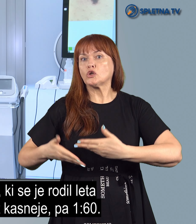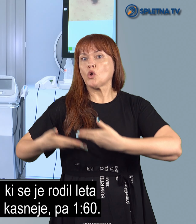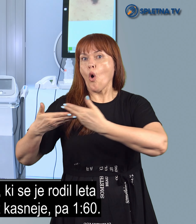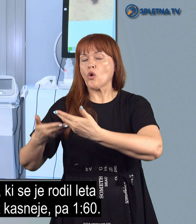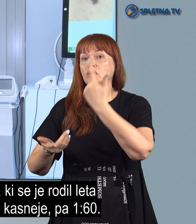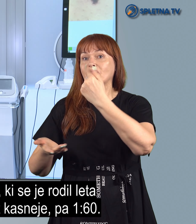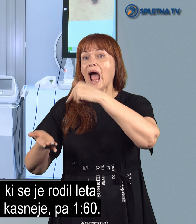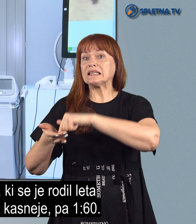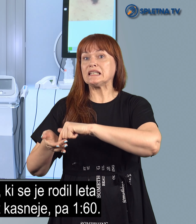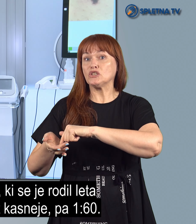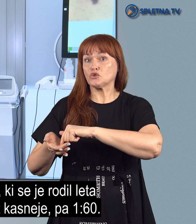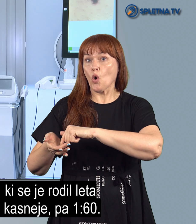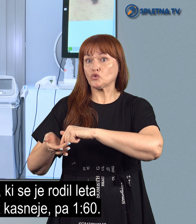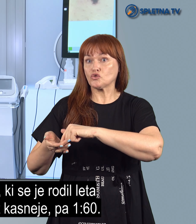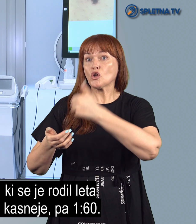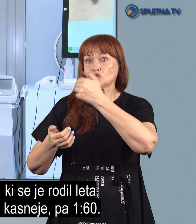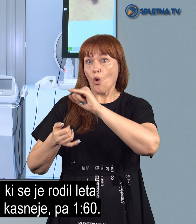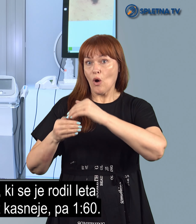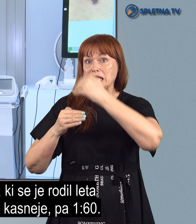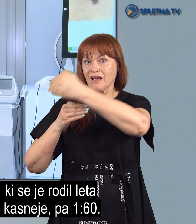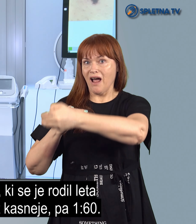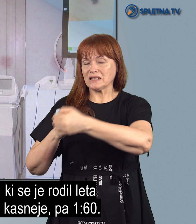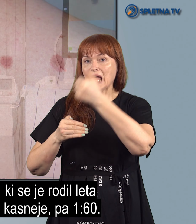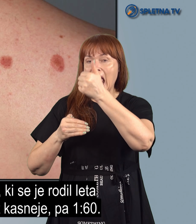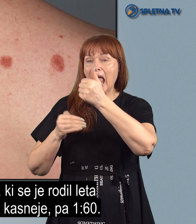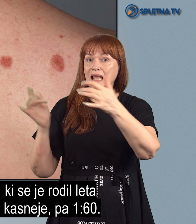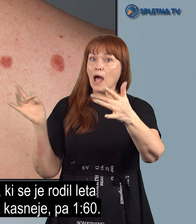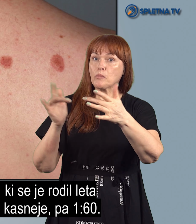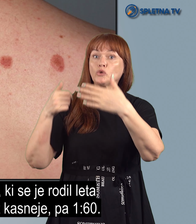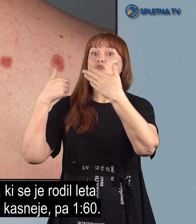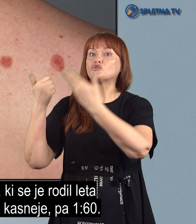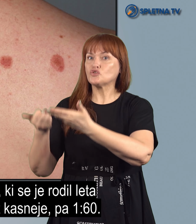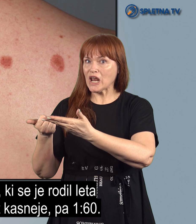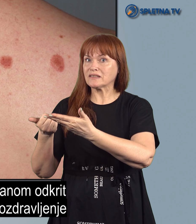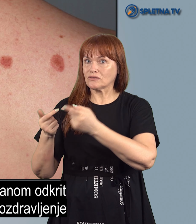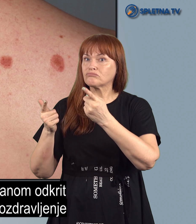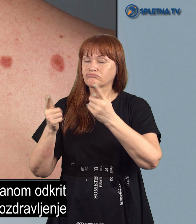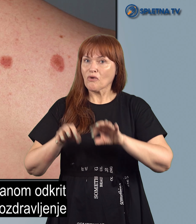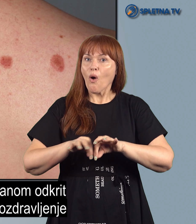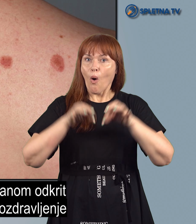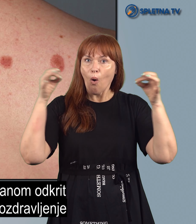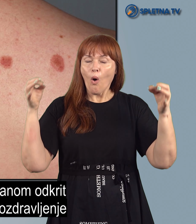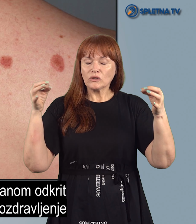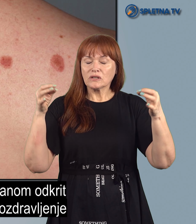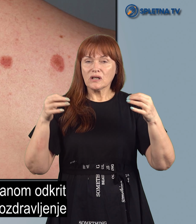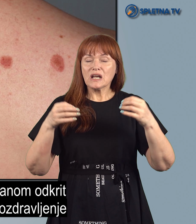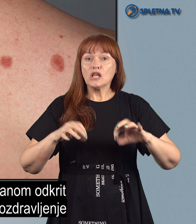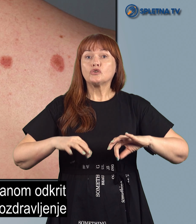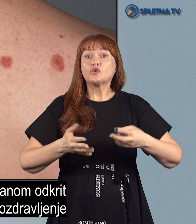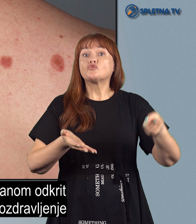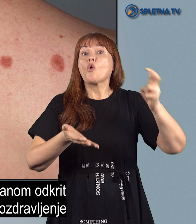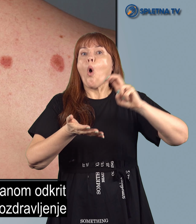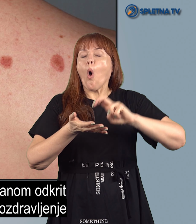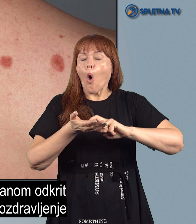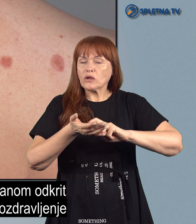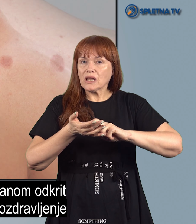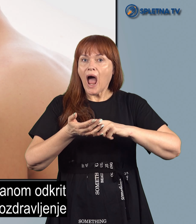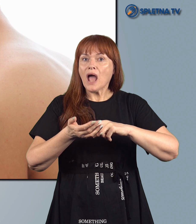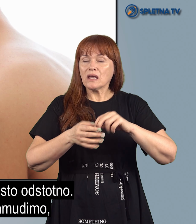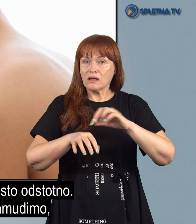rodil leta 2000, 100 leta kasneje, pa 1 proti 60. Če je torej odkrit ta melanom zgodaj, potem je